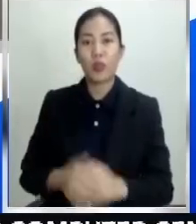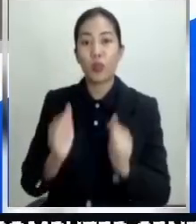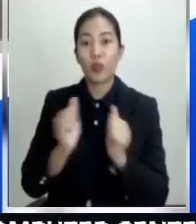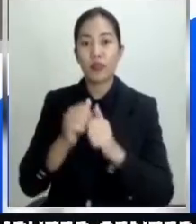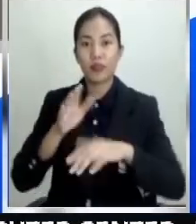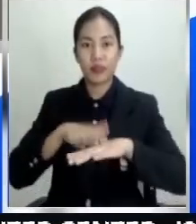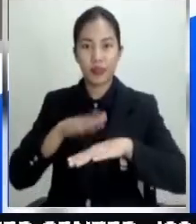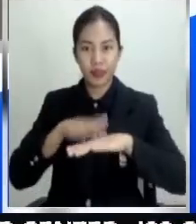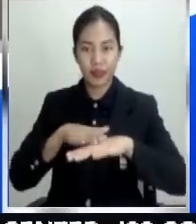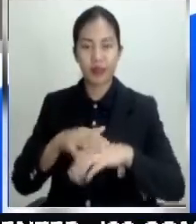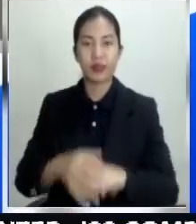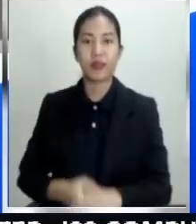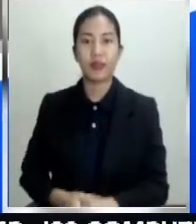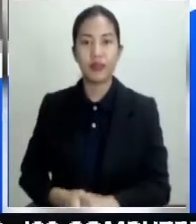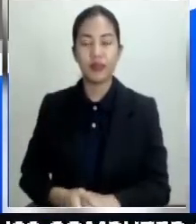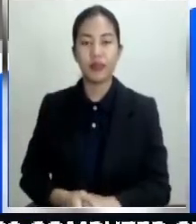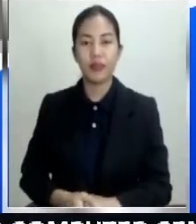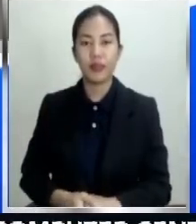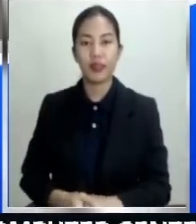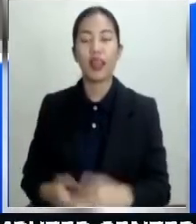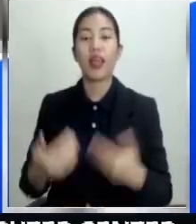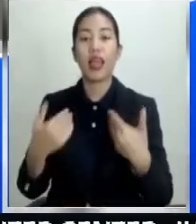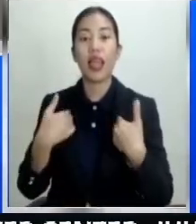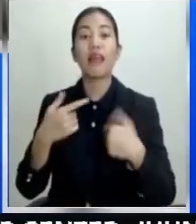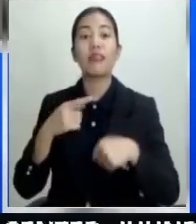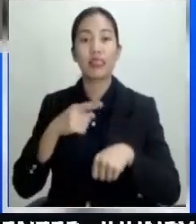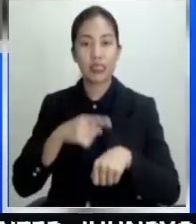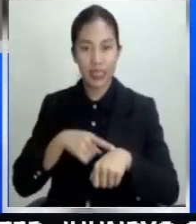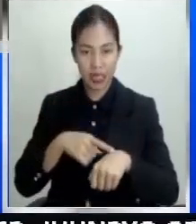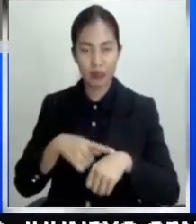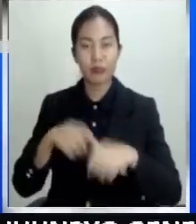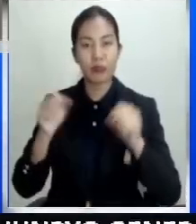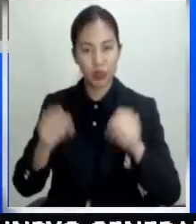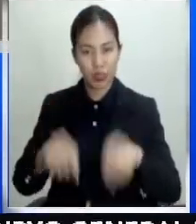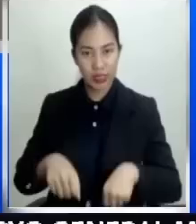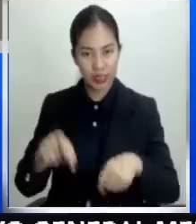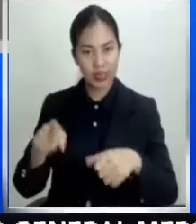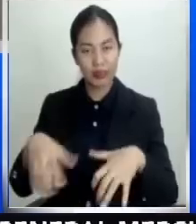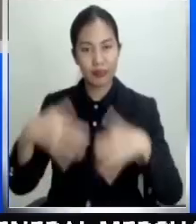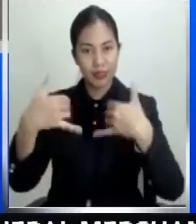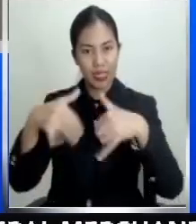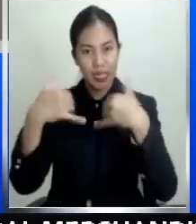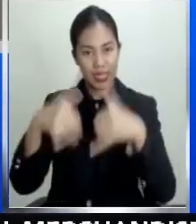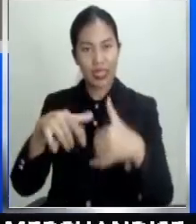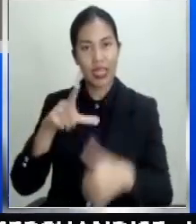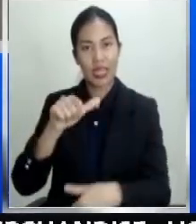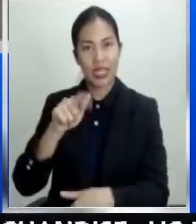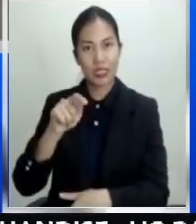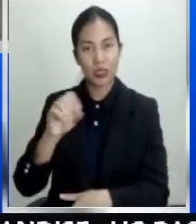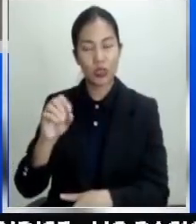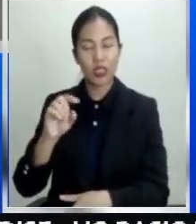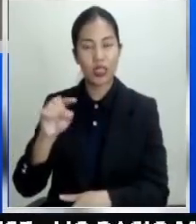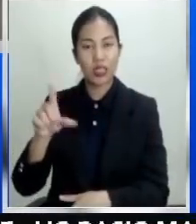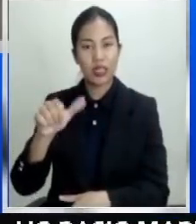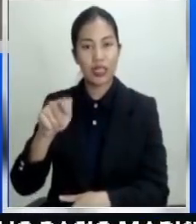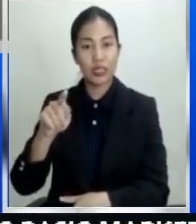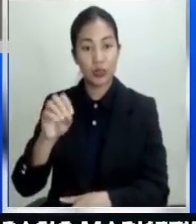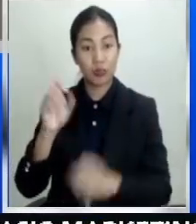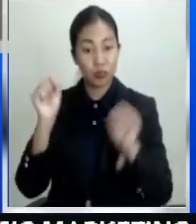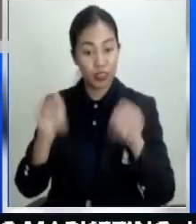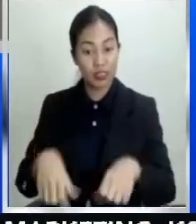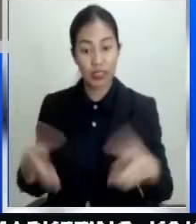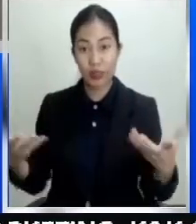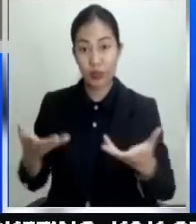tamang oras at lugar kung saan pwedeng laruin ang lato-lato. Pwede naman ito sa bahay ninyo, sa loob